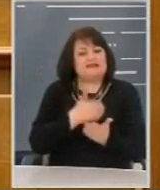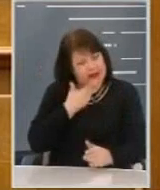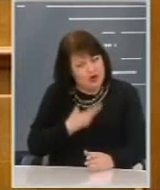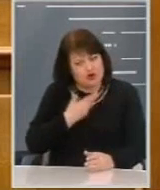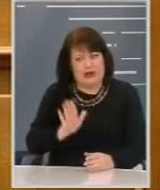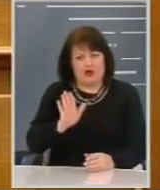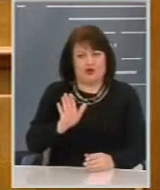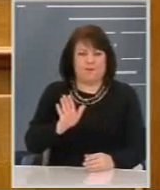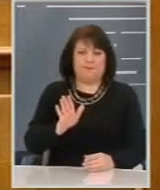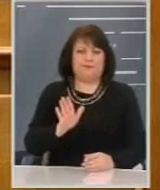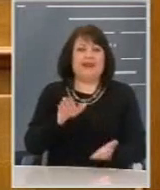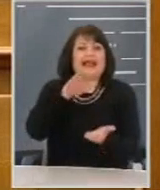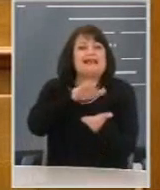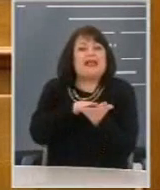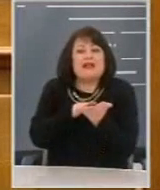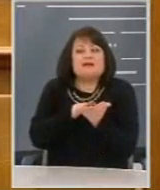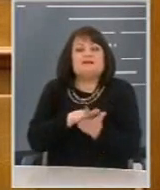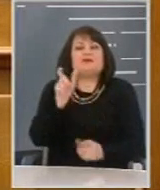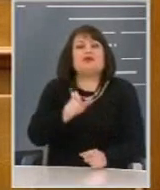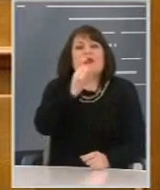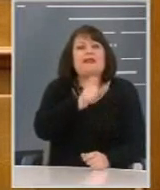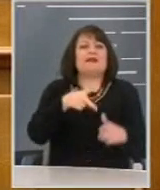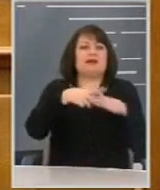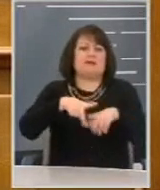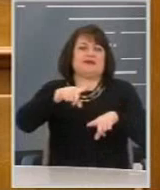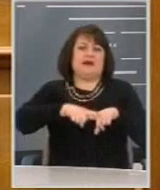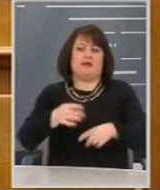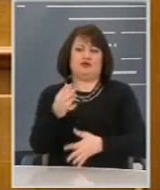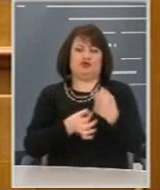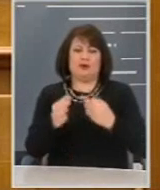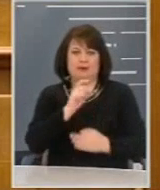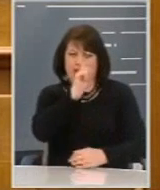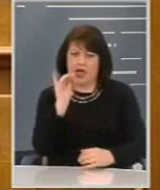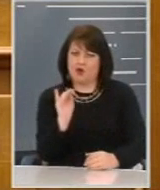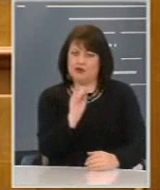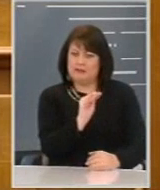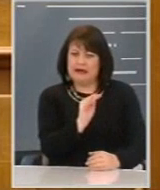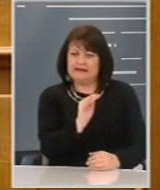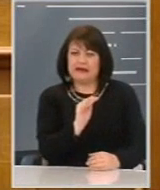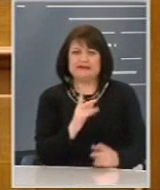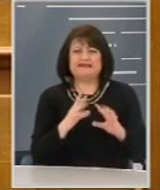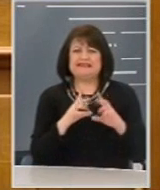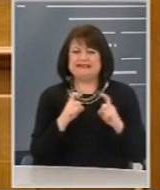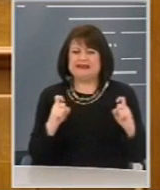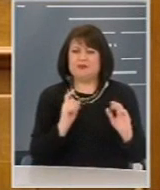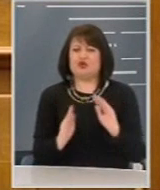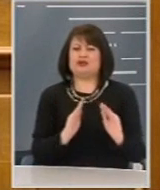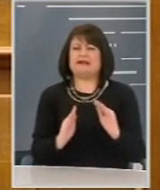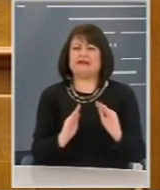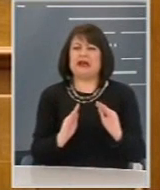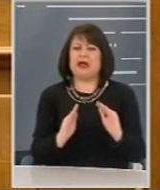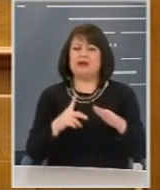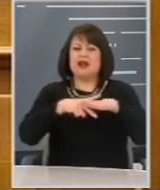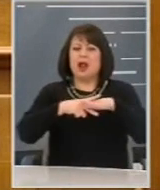ολοκληρώνω. Προέκυψαν από τις καταθέσεις των ίδιων των στελεχών της Τράπεζας Ελλάδος, και εδώ τίθενται ερωτήματα άλλου είδους. Τι τραπεζική ομπρέλα ασφαλείας έχουμε στην